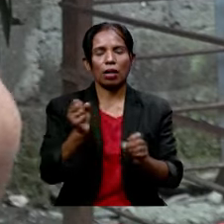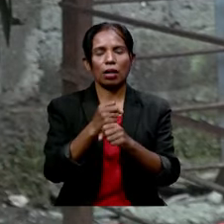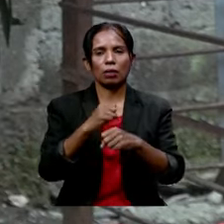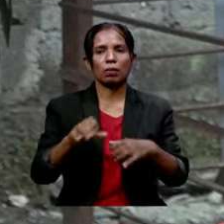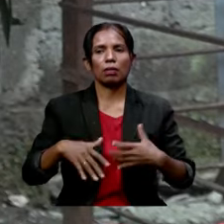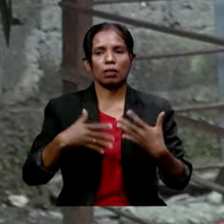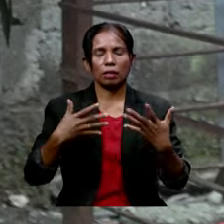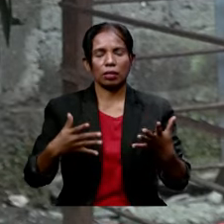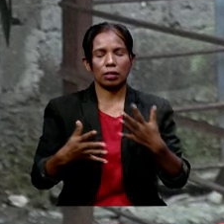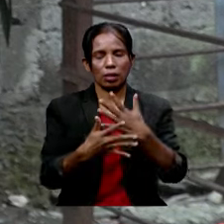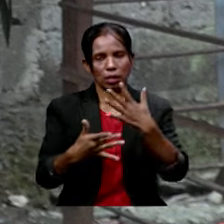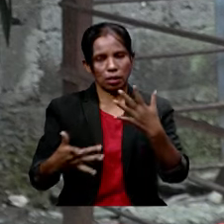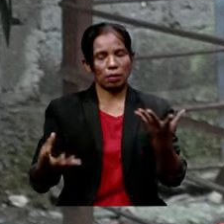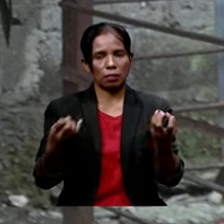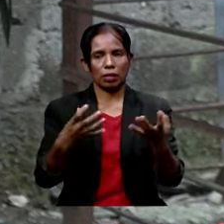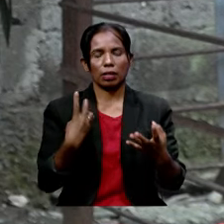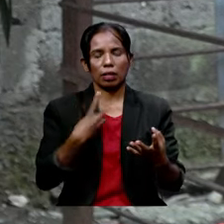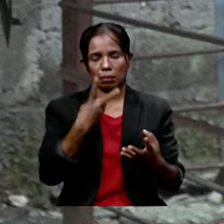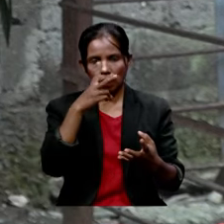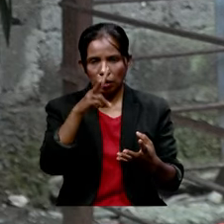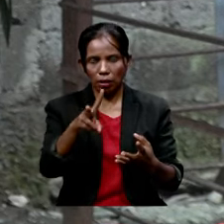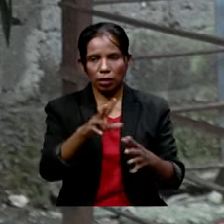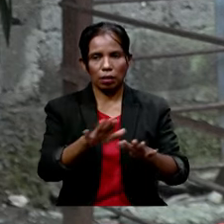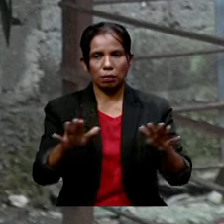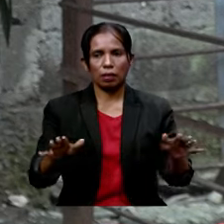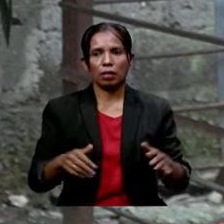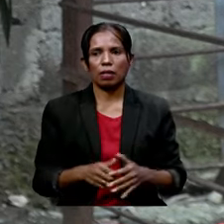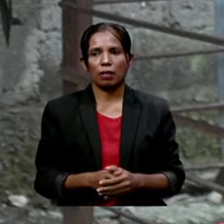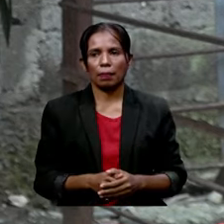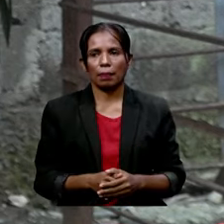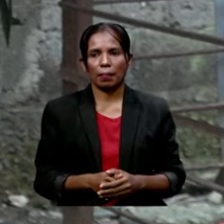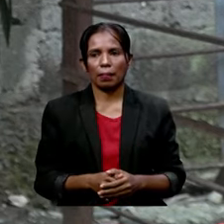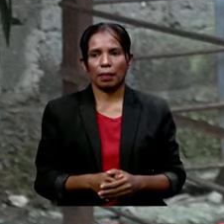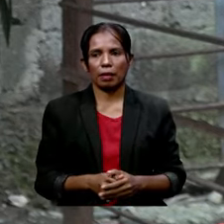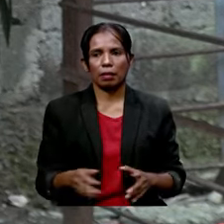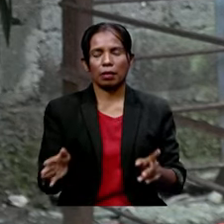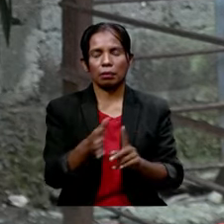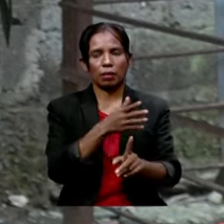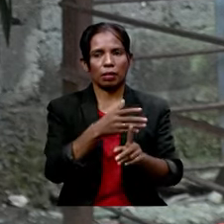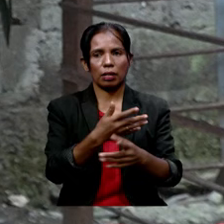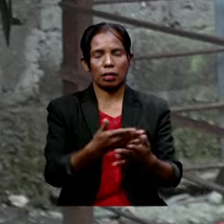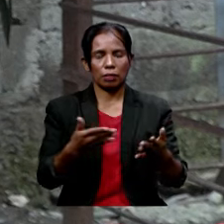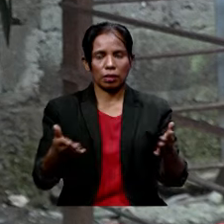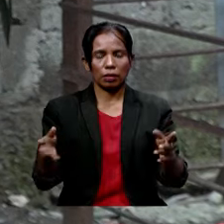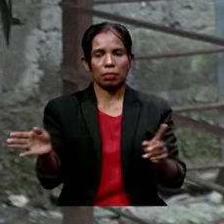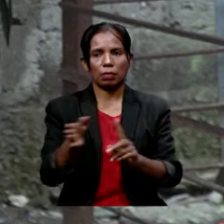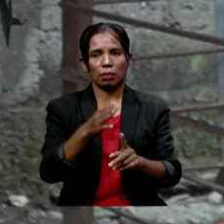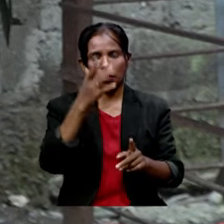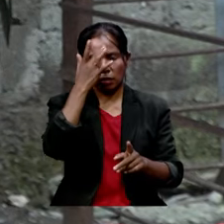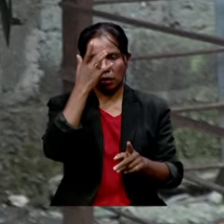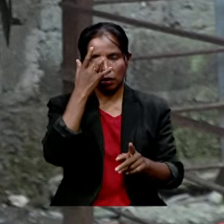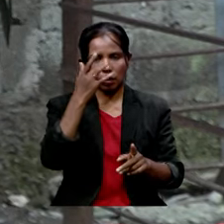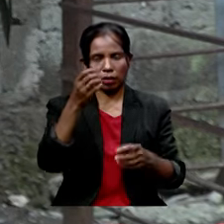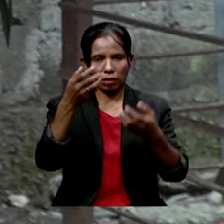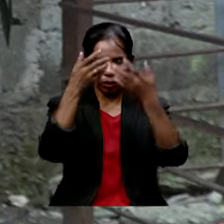ni ranga sane. Ami teki fal ba labari, labari mus hetam pangkada bot ihane, rang ihane nak